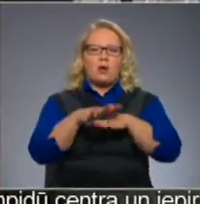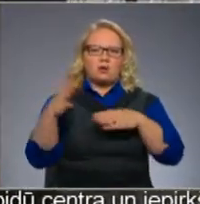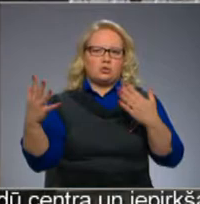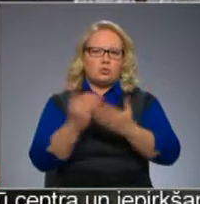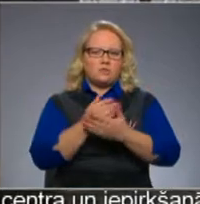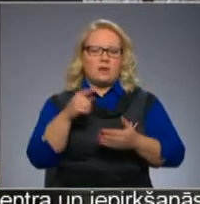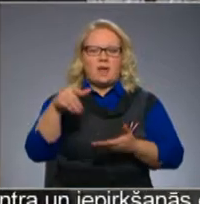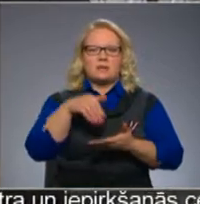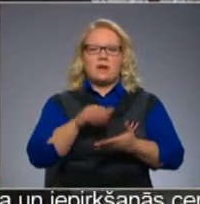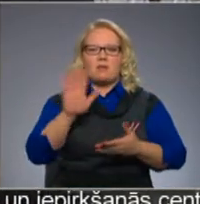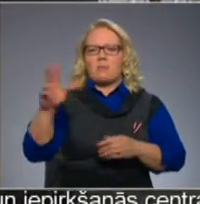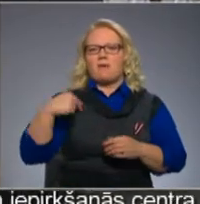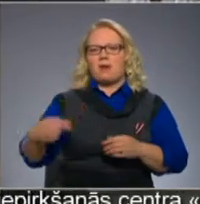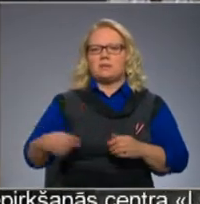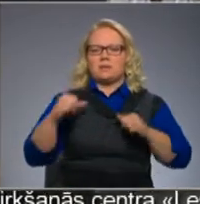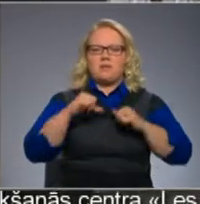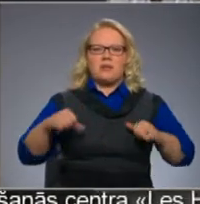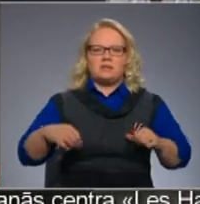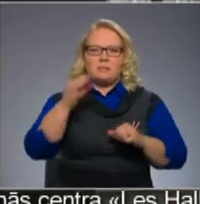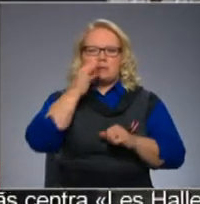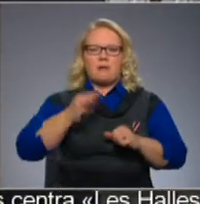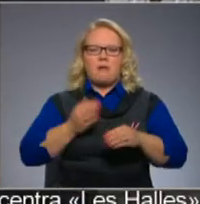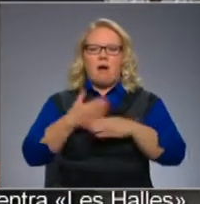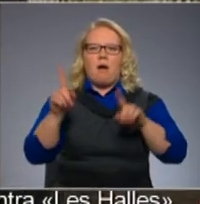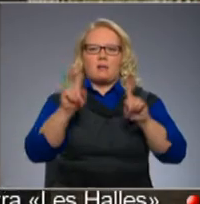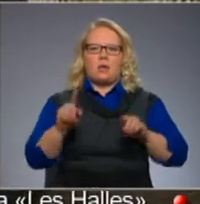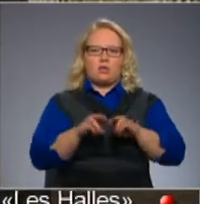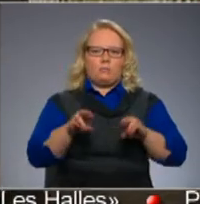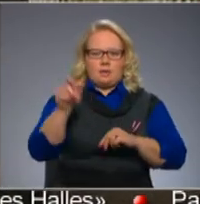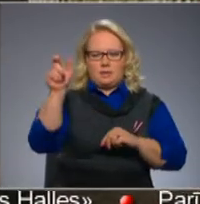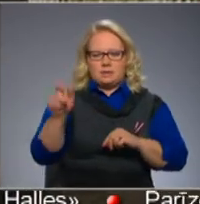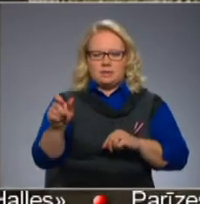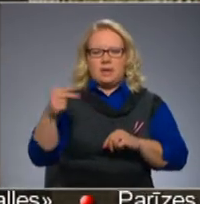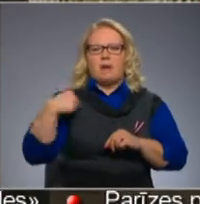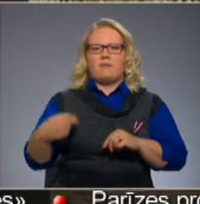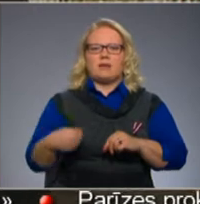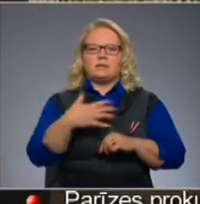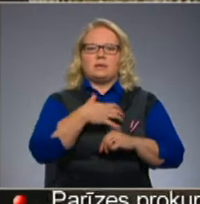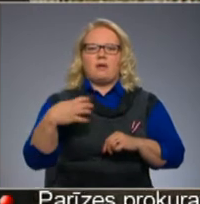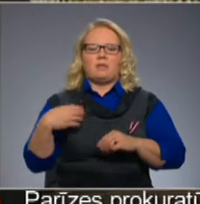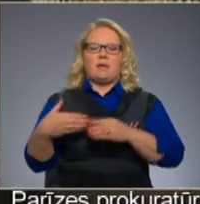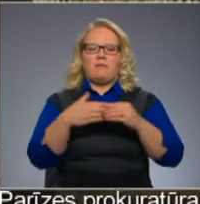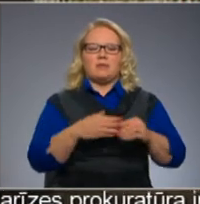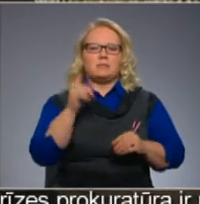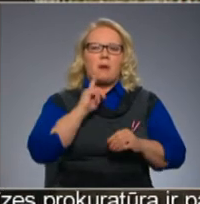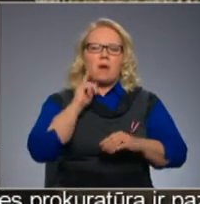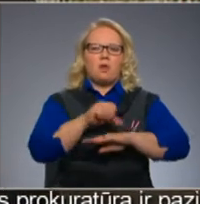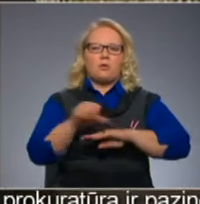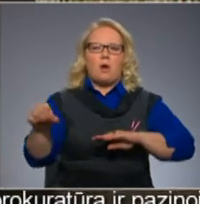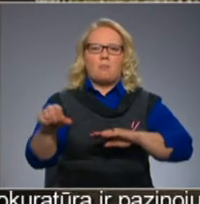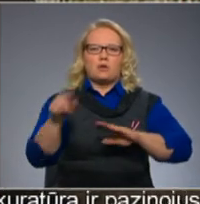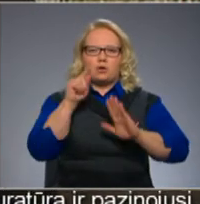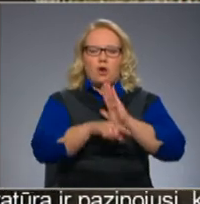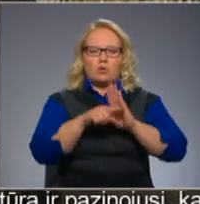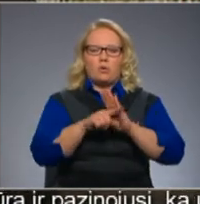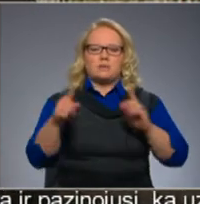Tā stāvot pie Francijas vēstniecības, mums saka ārlietu ministrs. Francijas valdība ir ieviesusi pagaidu robežu kontroli, kas ir